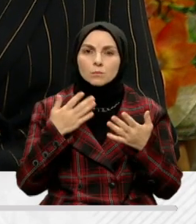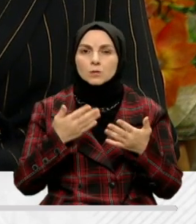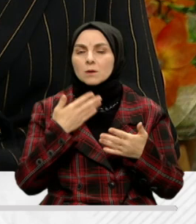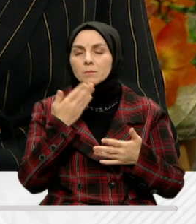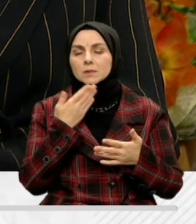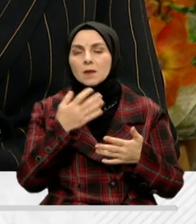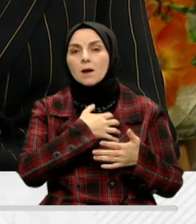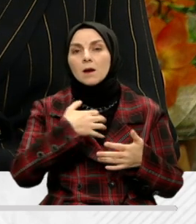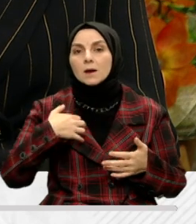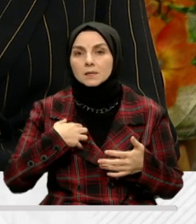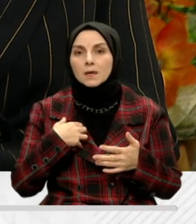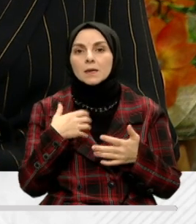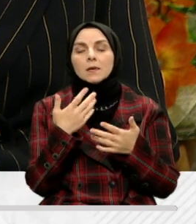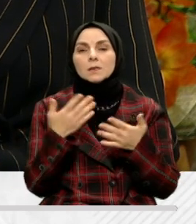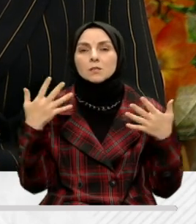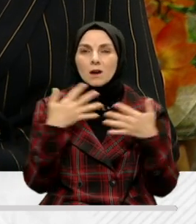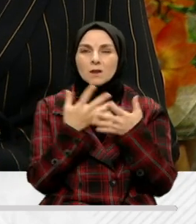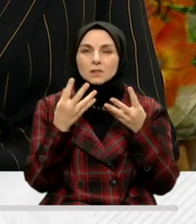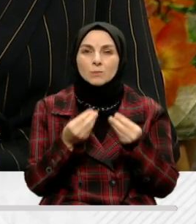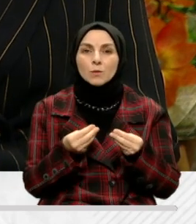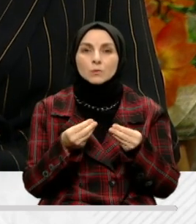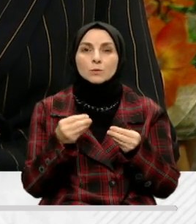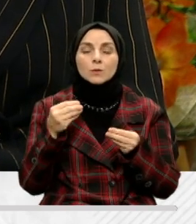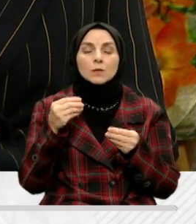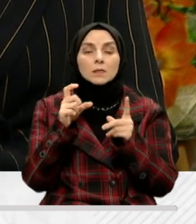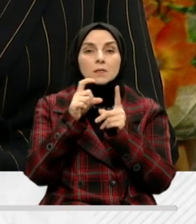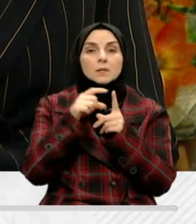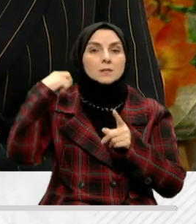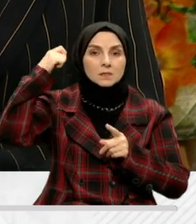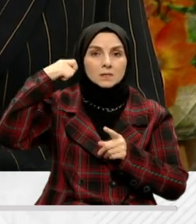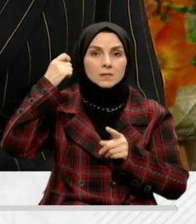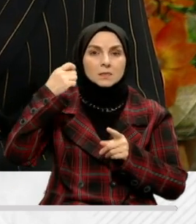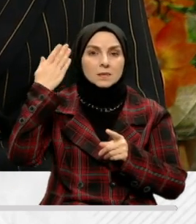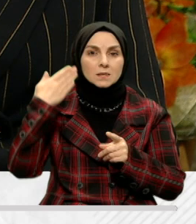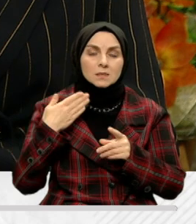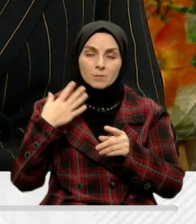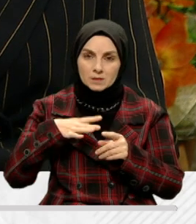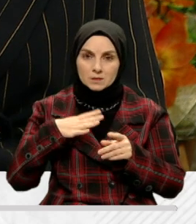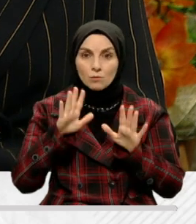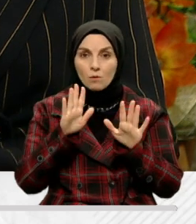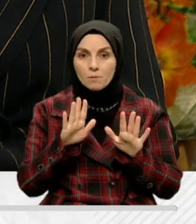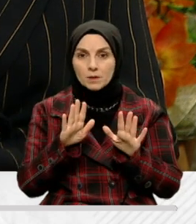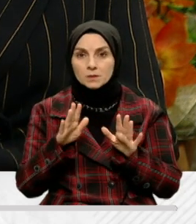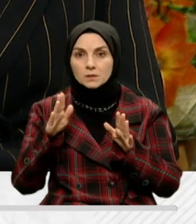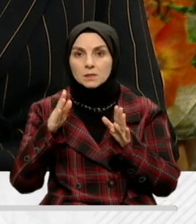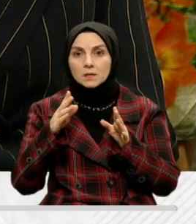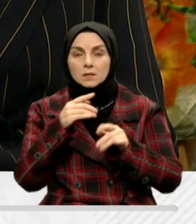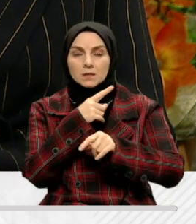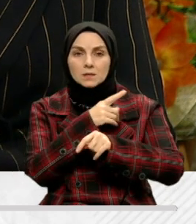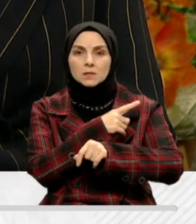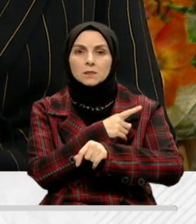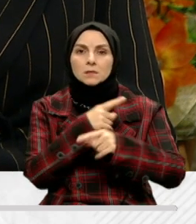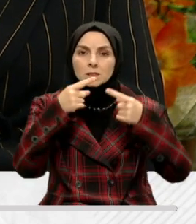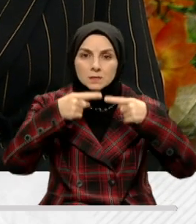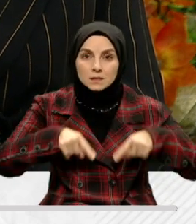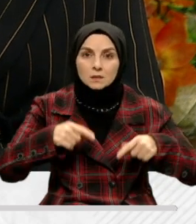izlemek istiyor ya da işte köşesine çekilmek istiyor, rahatlama yöntemi neyse. Ama diğer tarafta sınava çalışan bir çocuğu var. Ona karşı